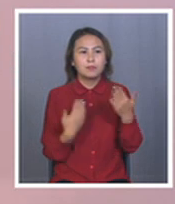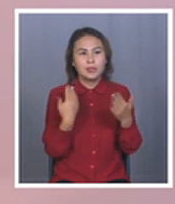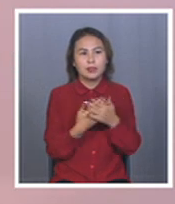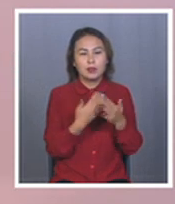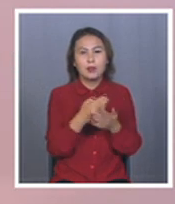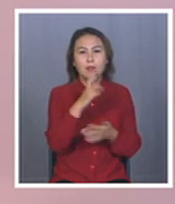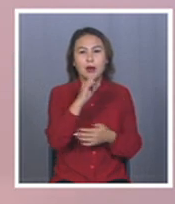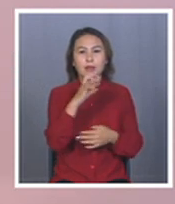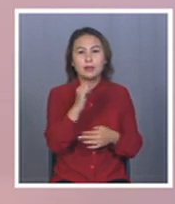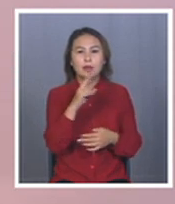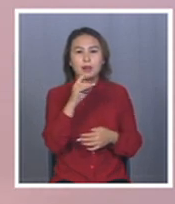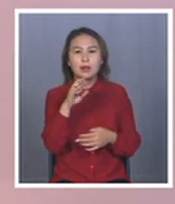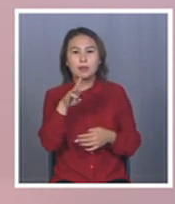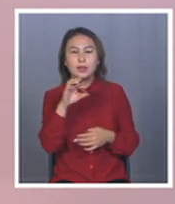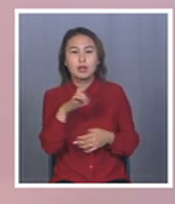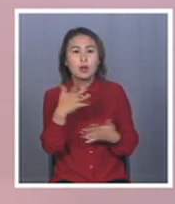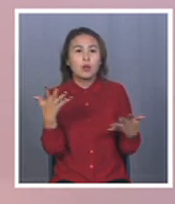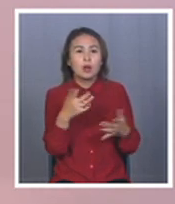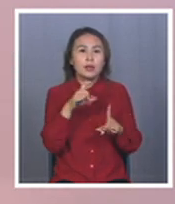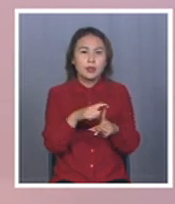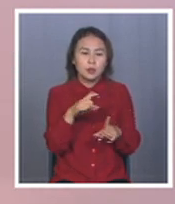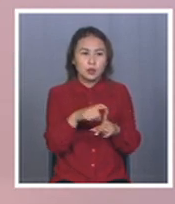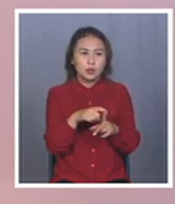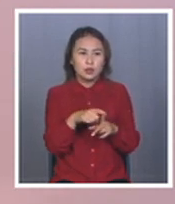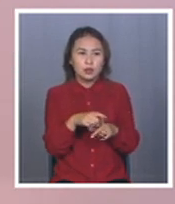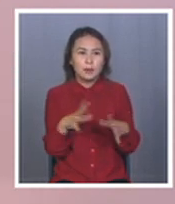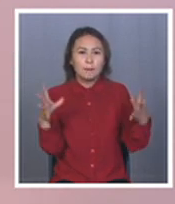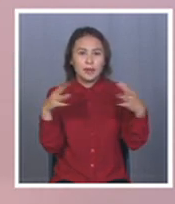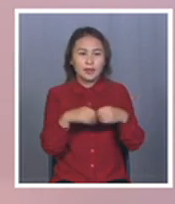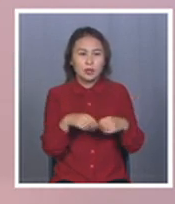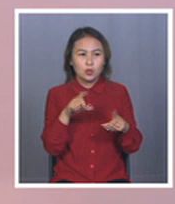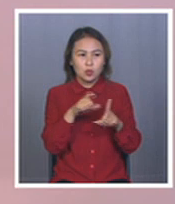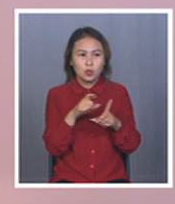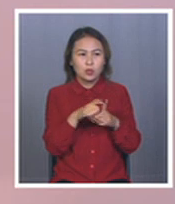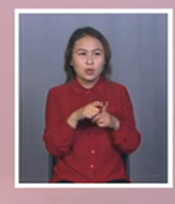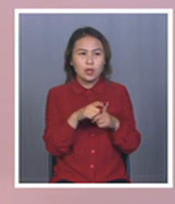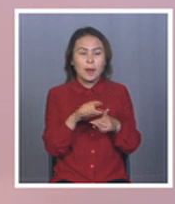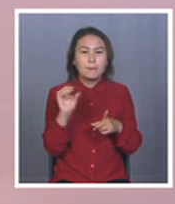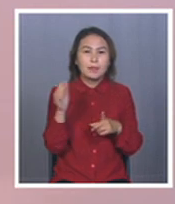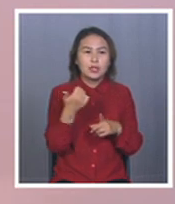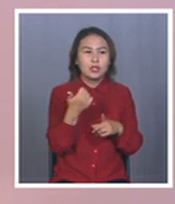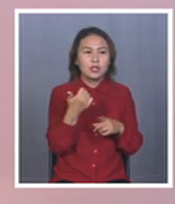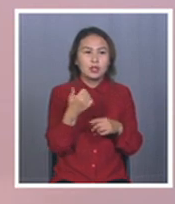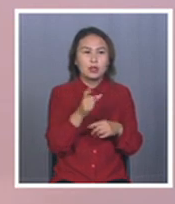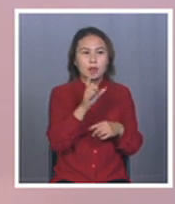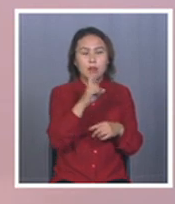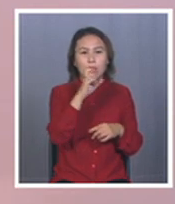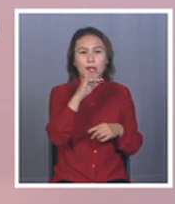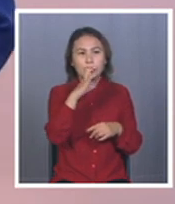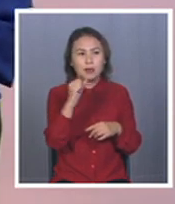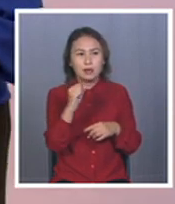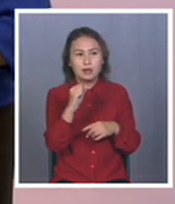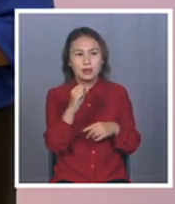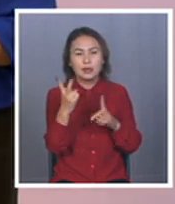келмес. Бұл қандай сөз? Біріккен сөз. Бірінші түбірі барса,